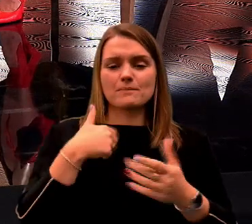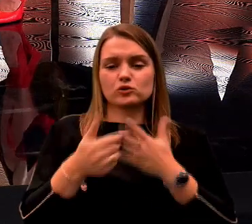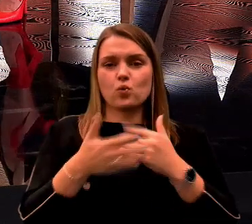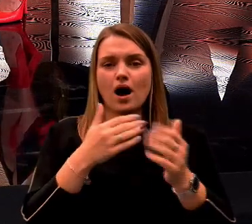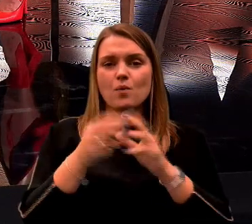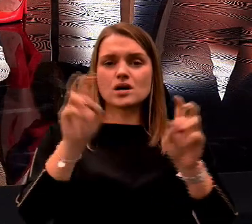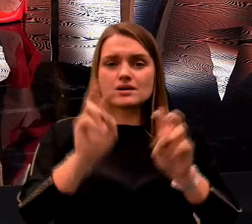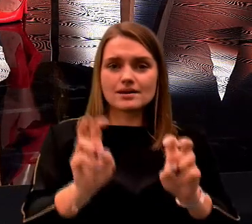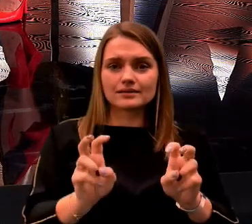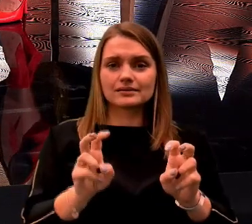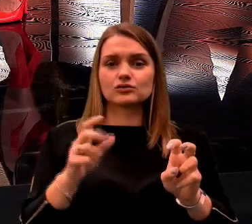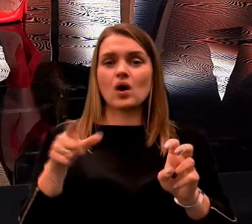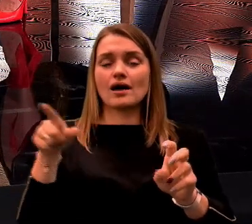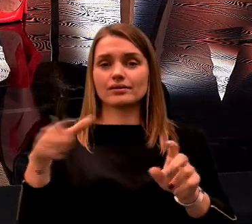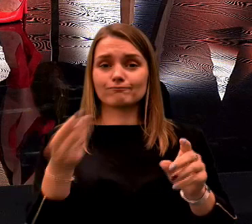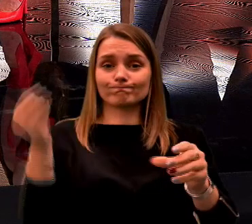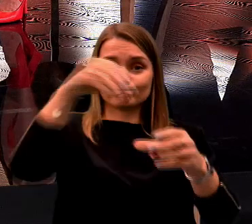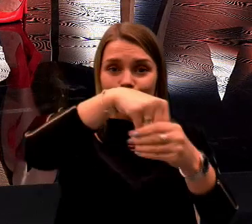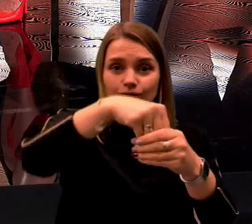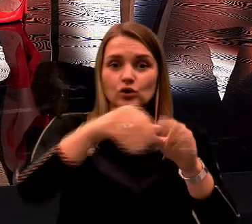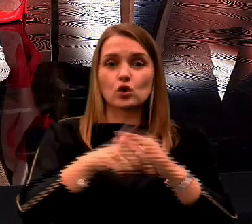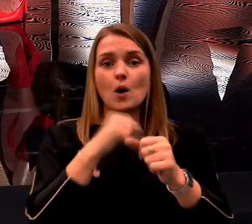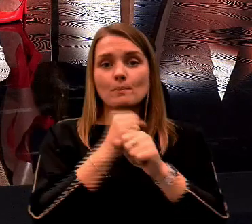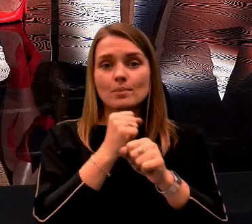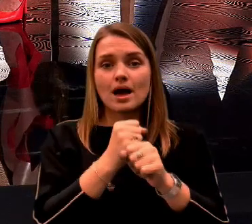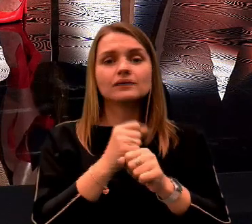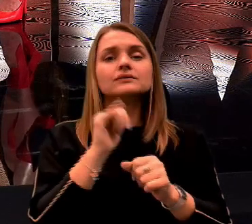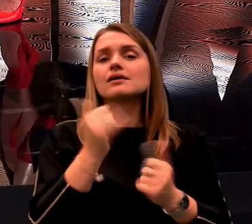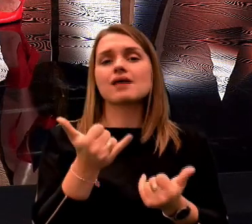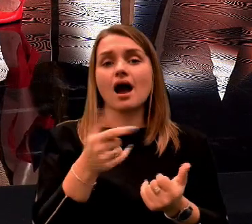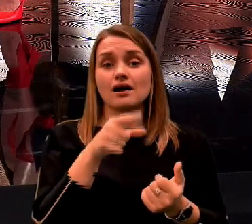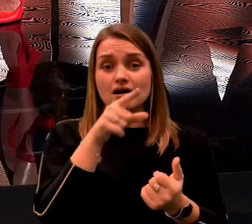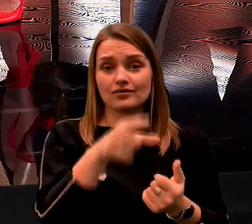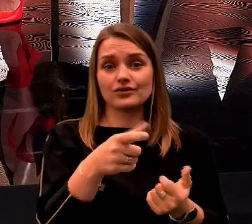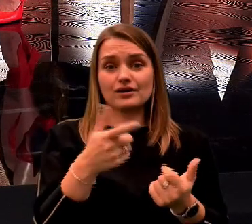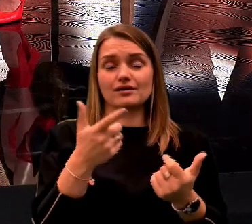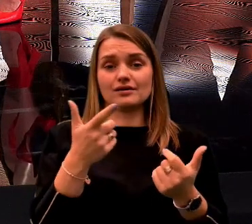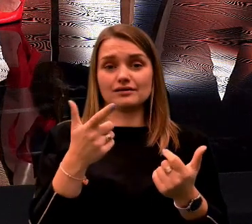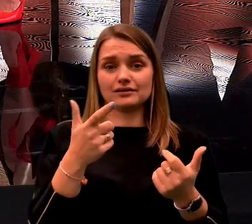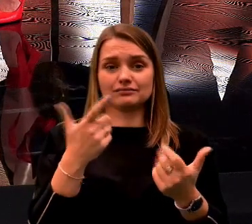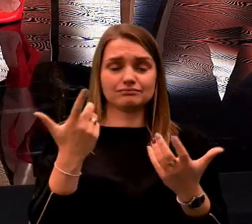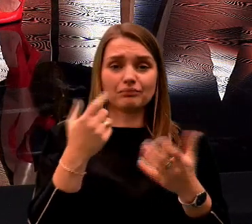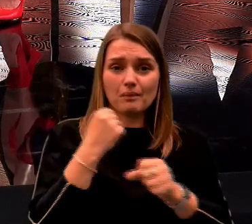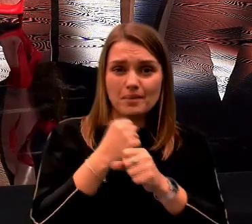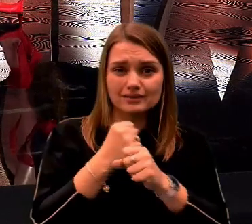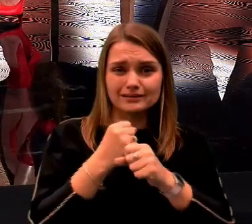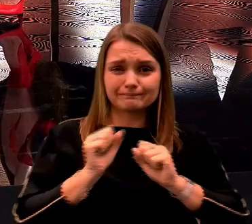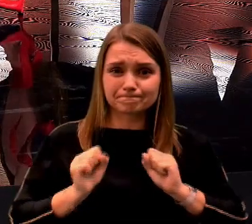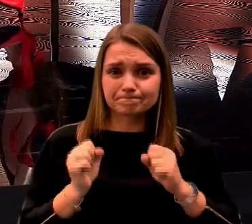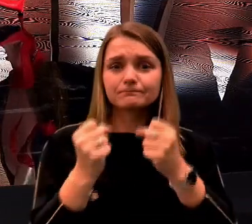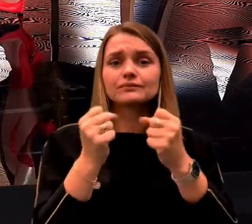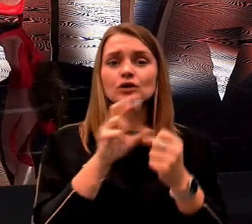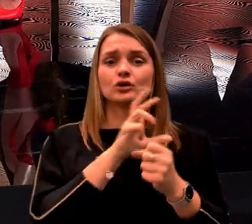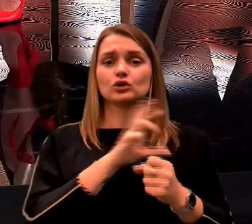zarządzania przyjęłaś? To znaczy, czy weszłaś w demokratyczny, włączający, czy sytuacja kryzysu